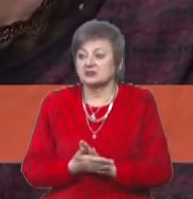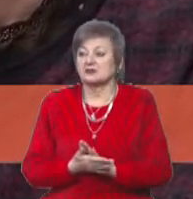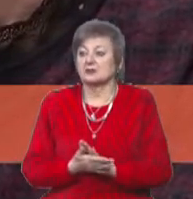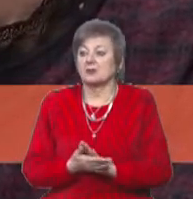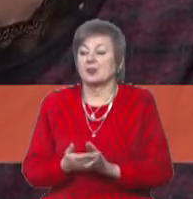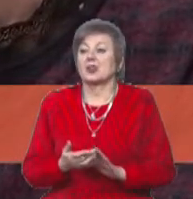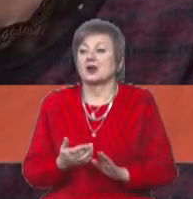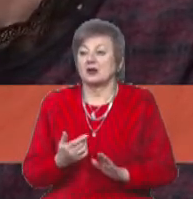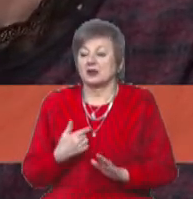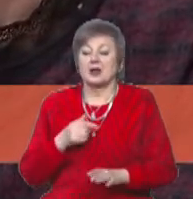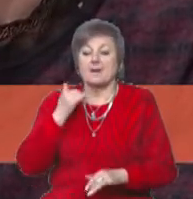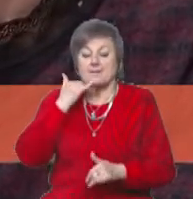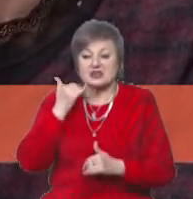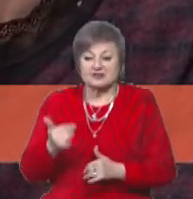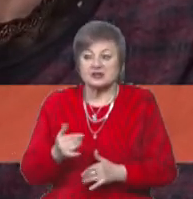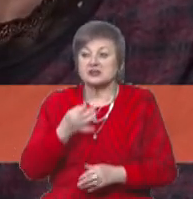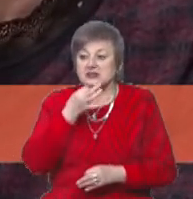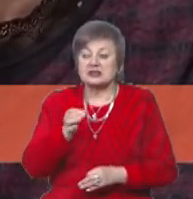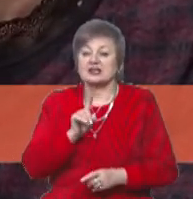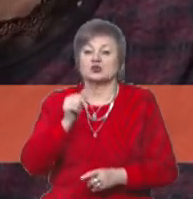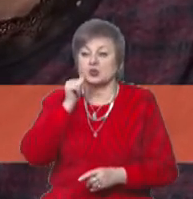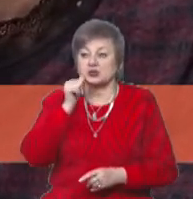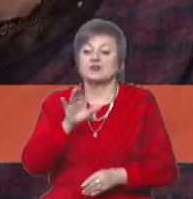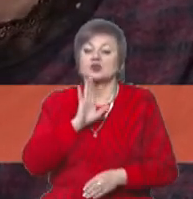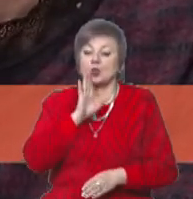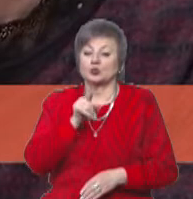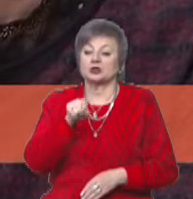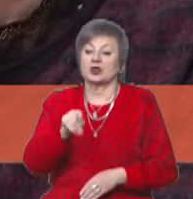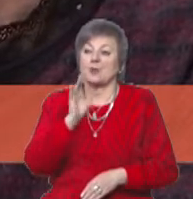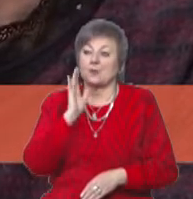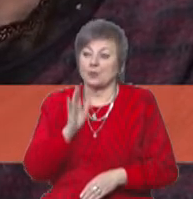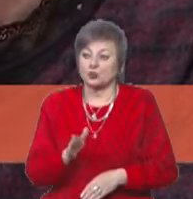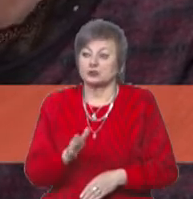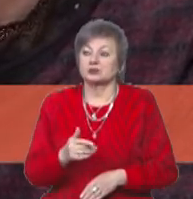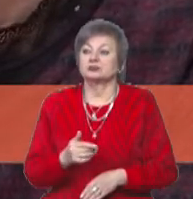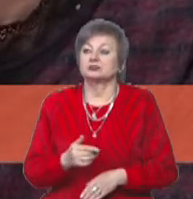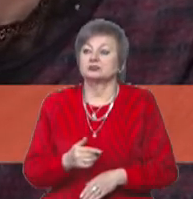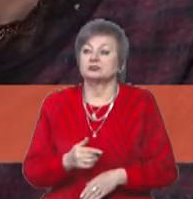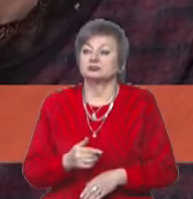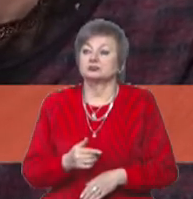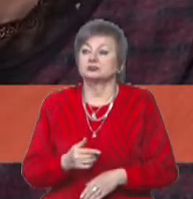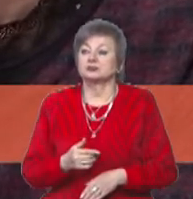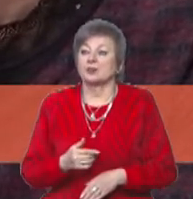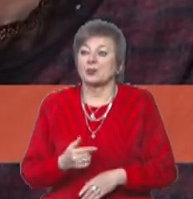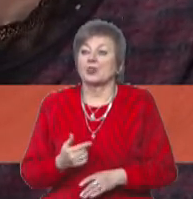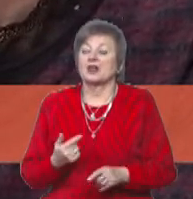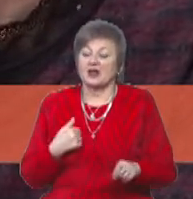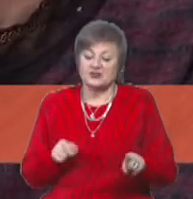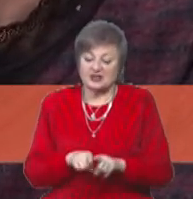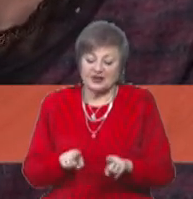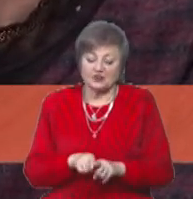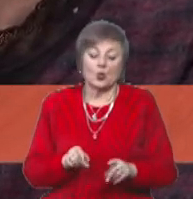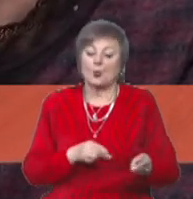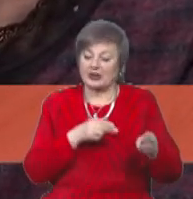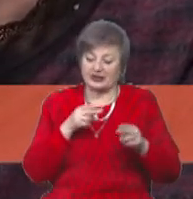в один момент я уже позвонила, говорю, так, все, я завтра с утра еду, и все, меня не волнует, будете вы там или нет, в каком составе